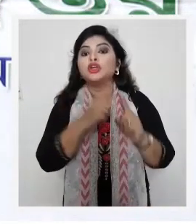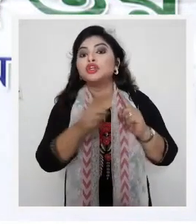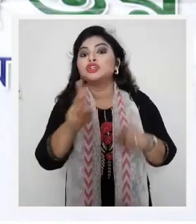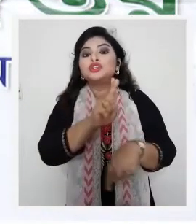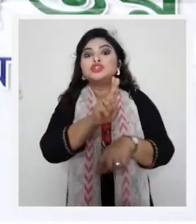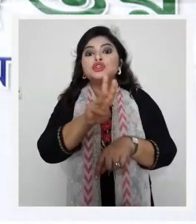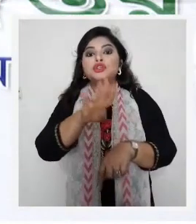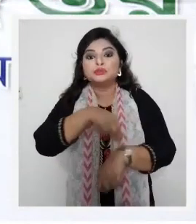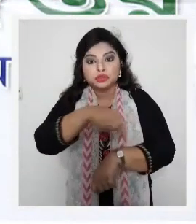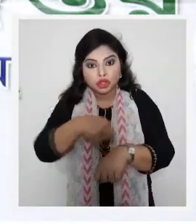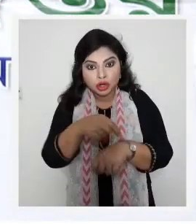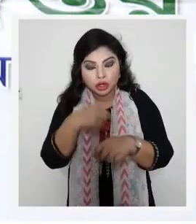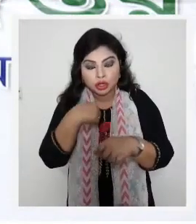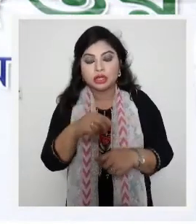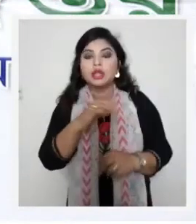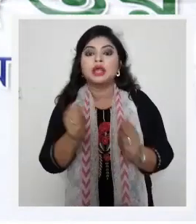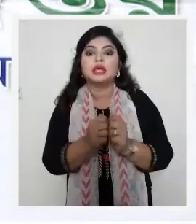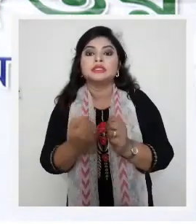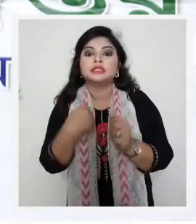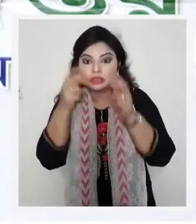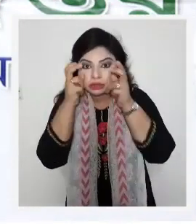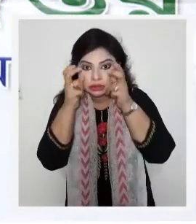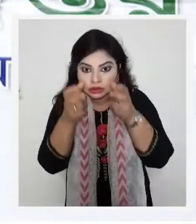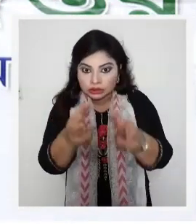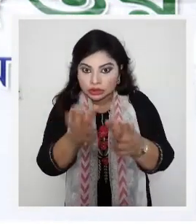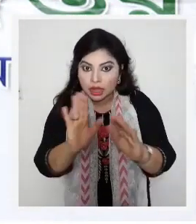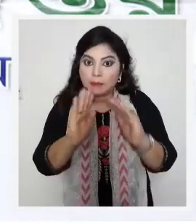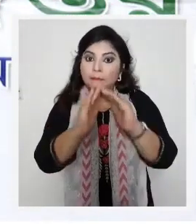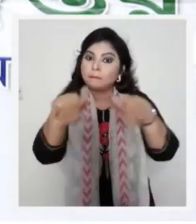বর্তমানে আইসোলেশনে আছেন 9,758 জন।